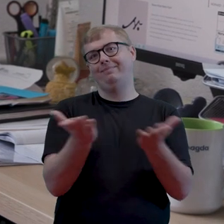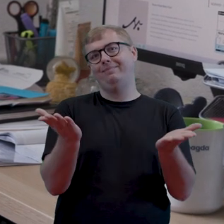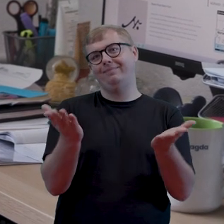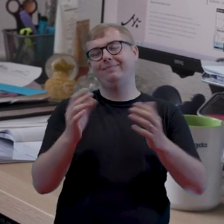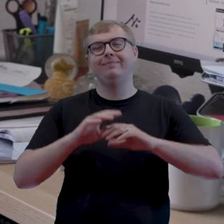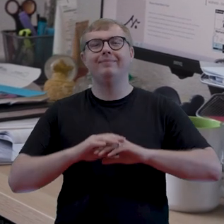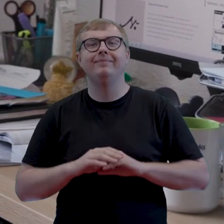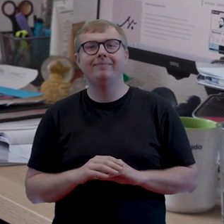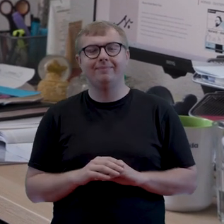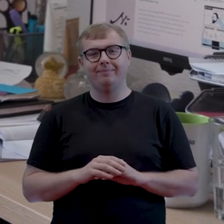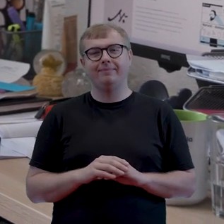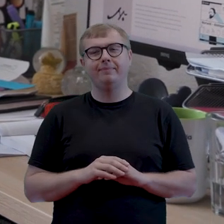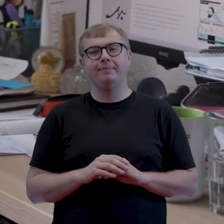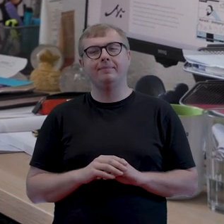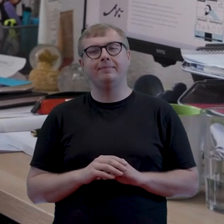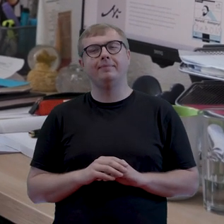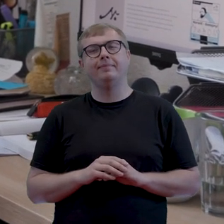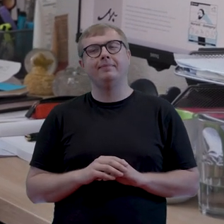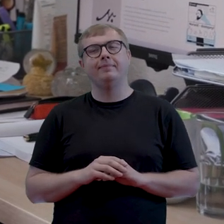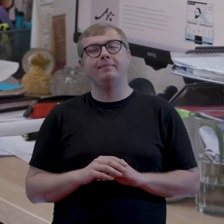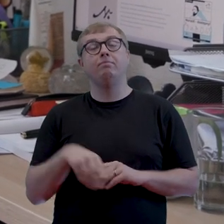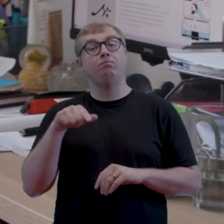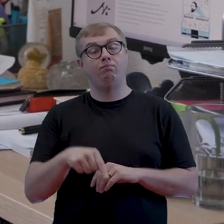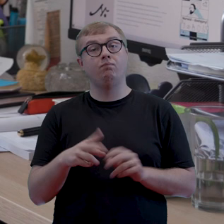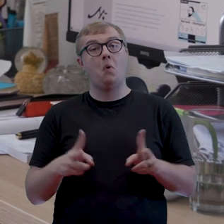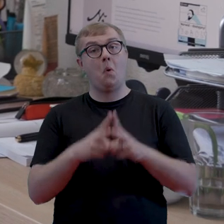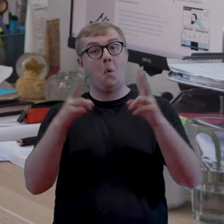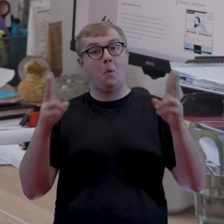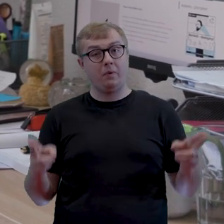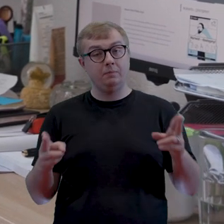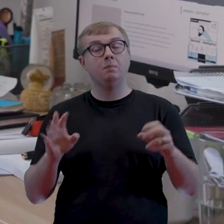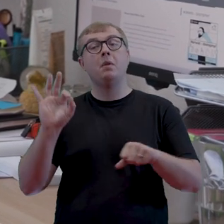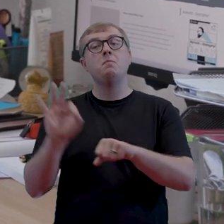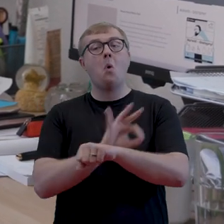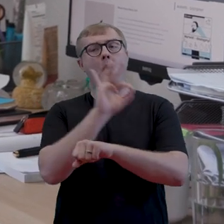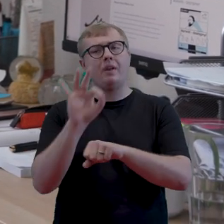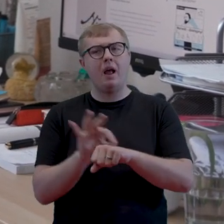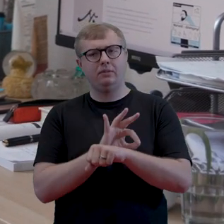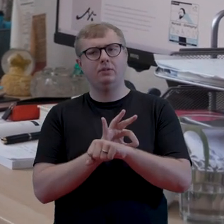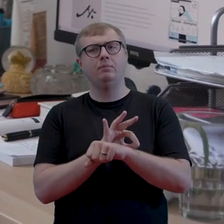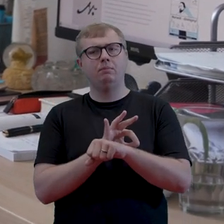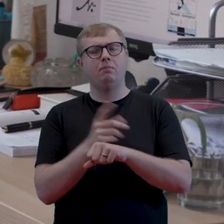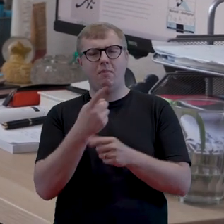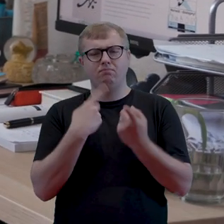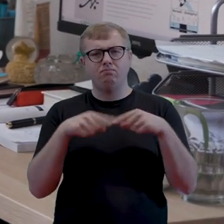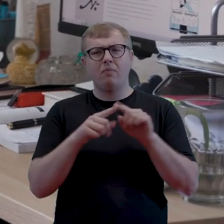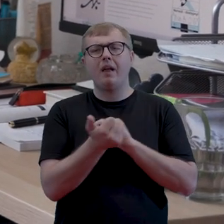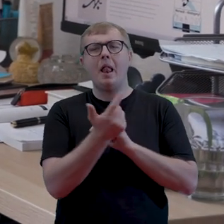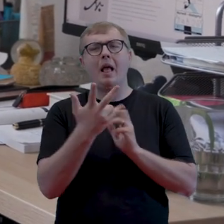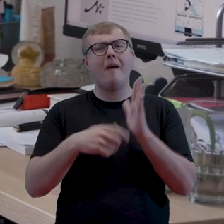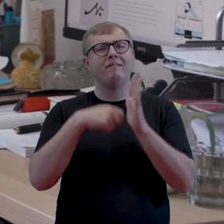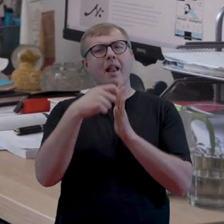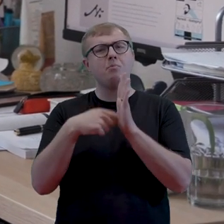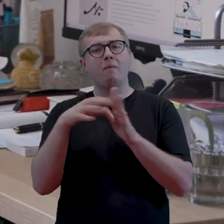i dostępny dla wszystkich. W ramach projektu, przedsięwzięcia zrealizowaliśmy też